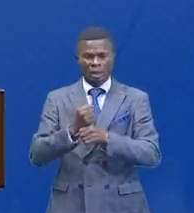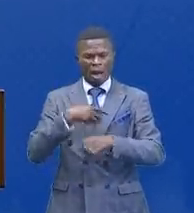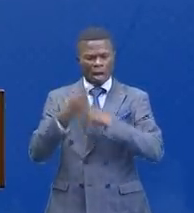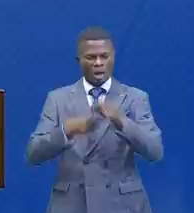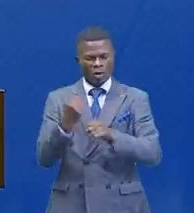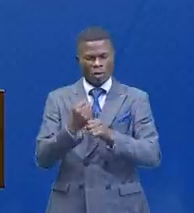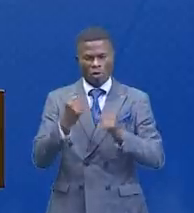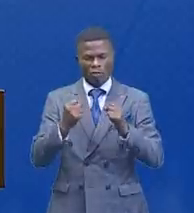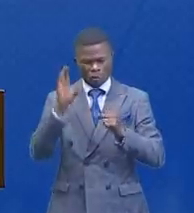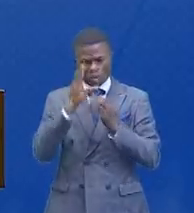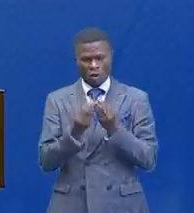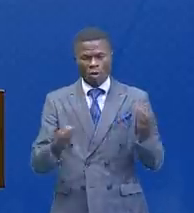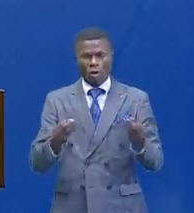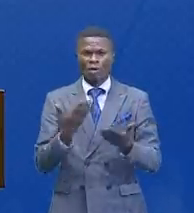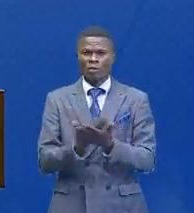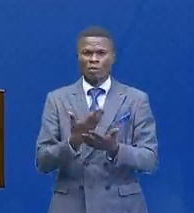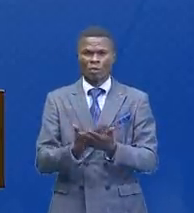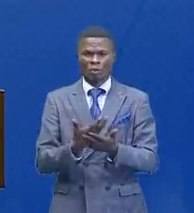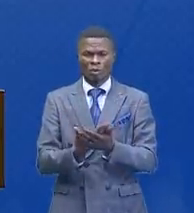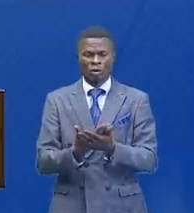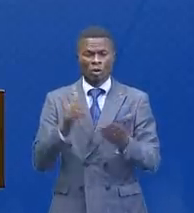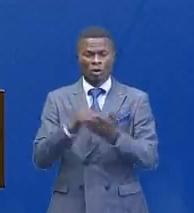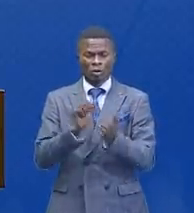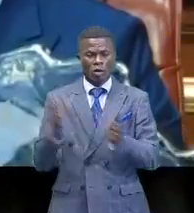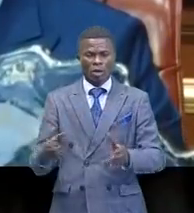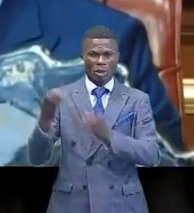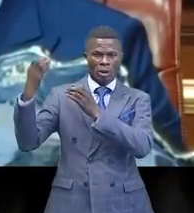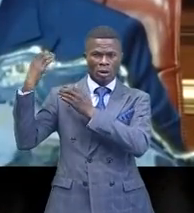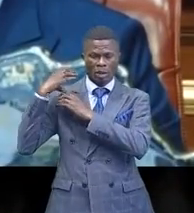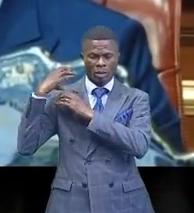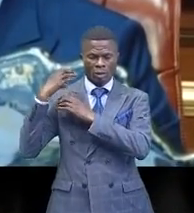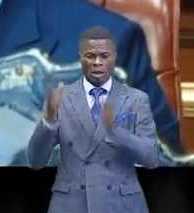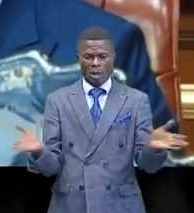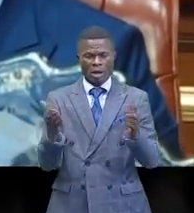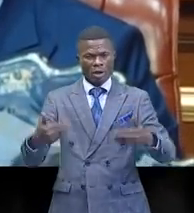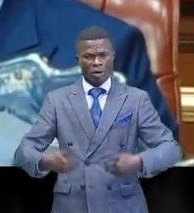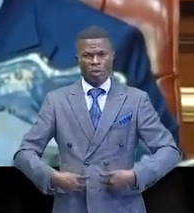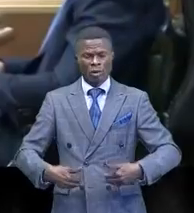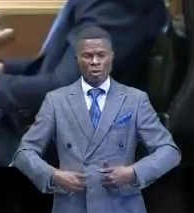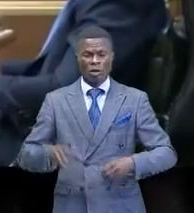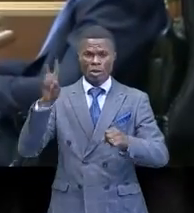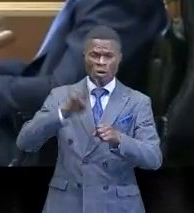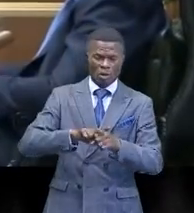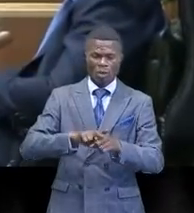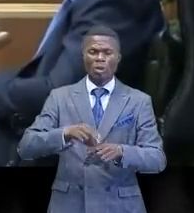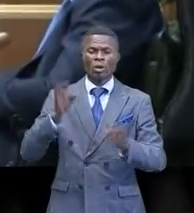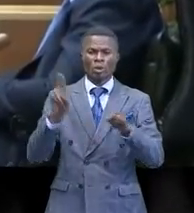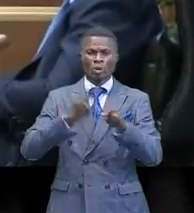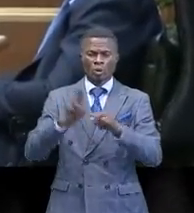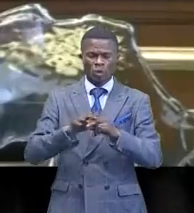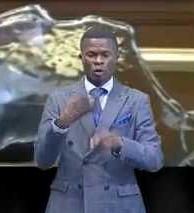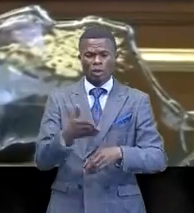œuvre afin de trouver des solutions idoines quant à la prise en charge et à l'encadrement de jeunes victimes de la consommation de